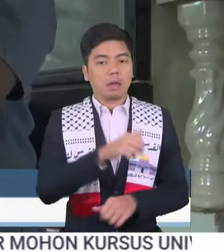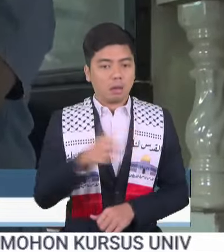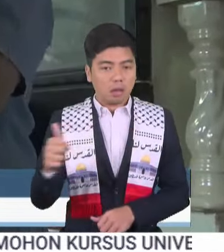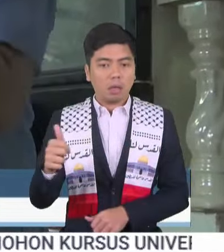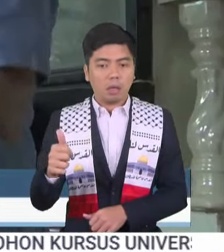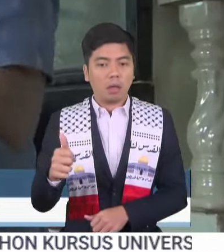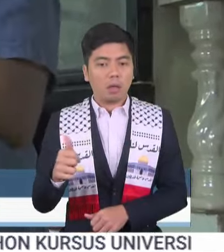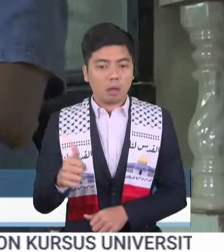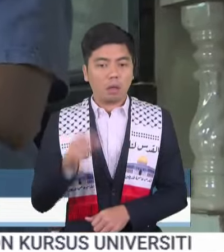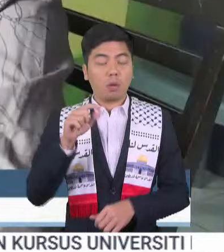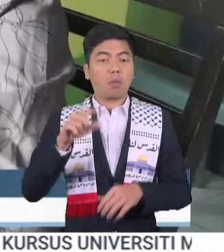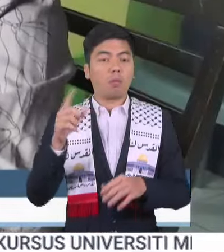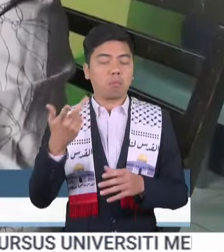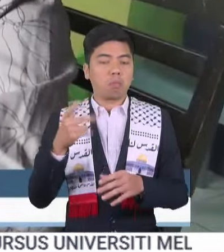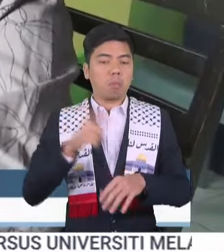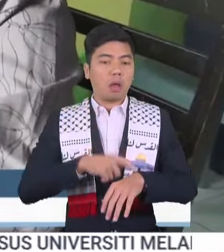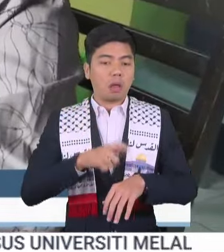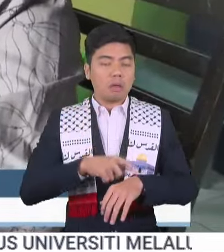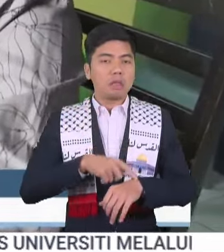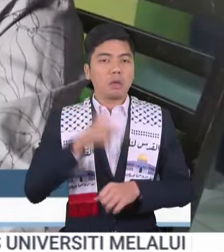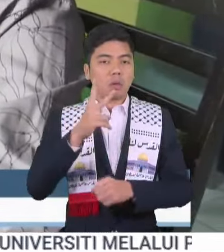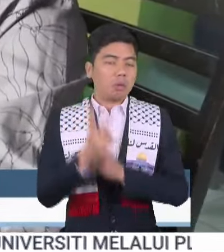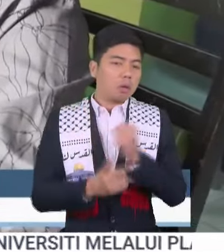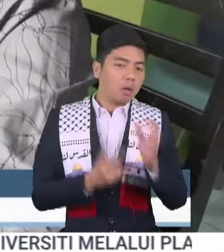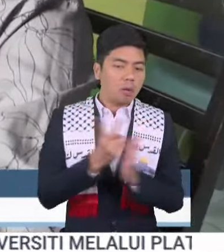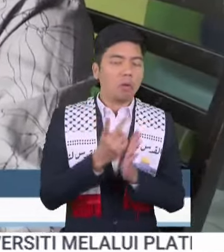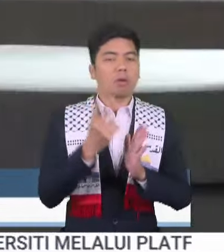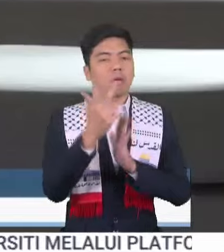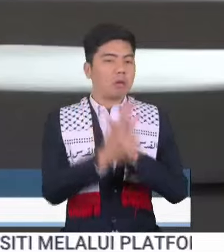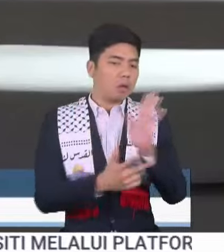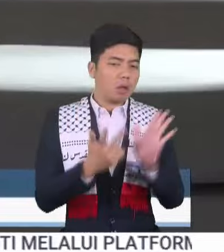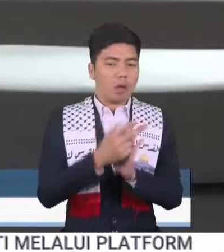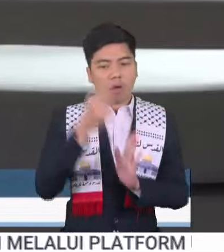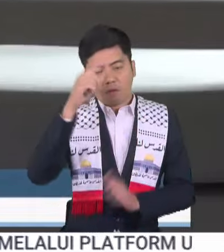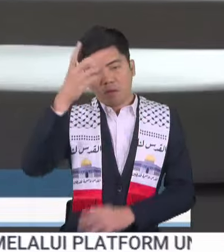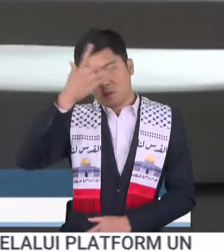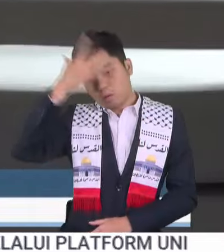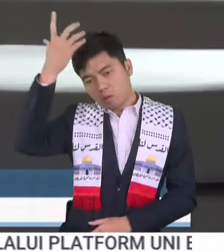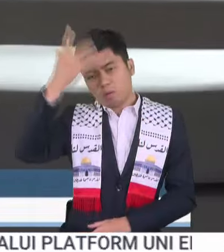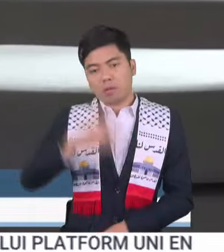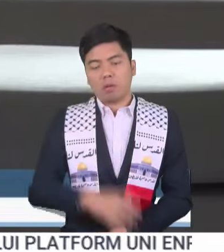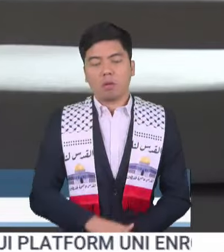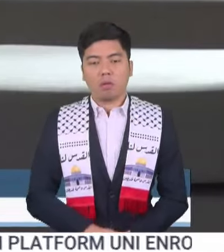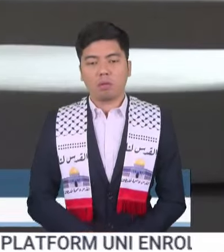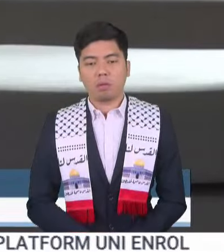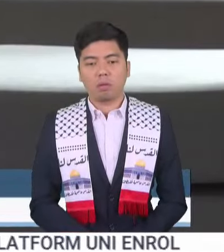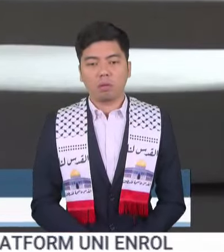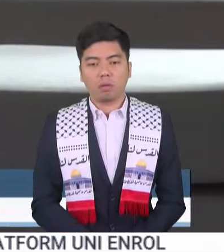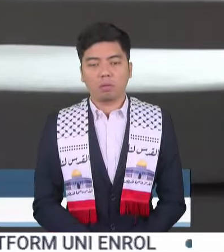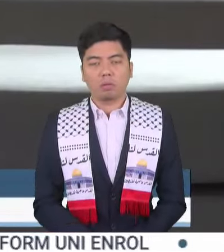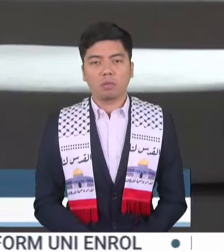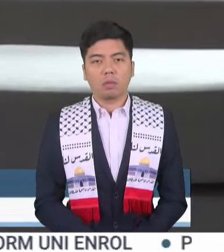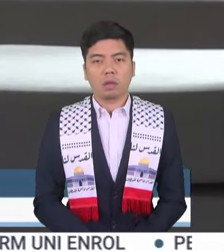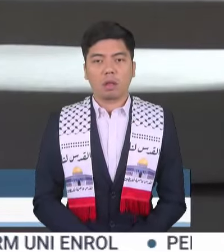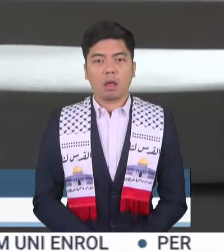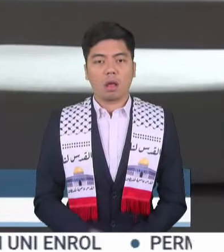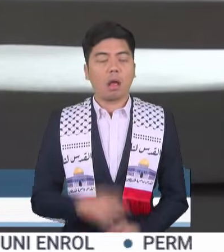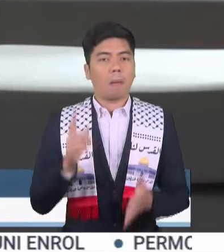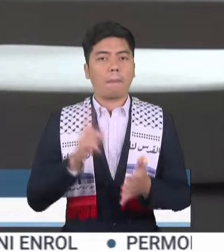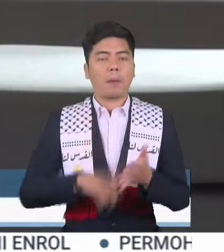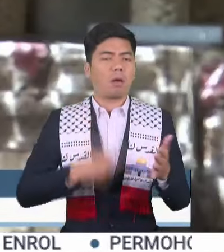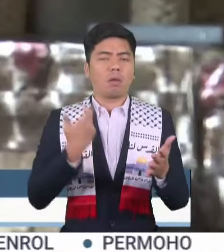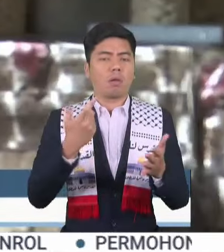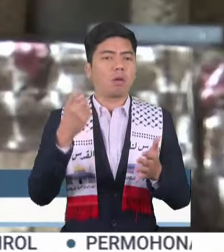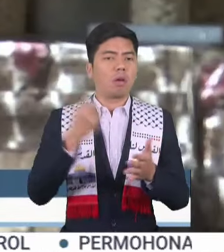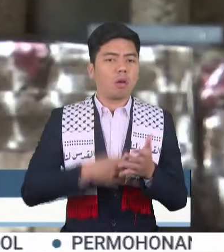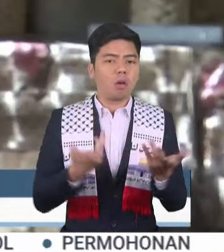masa 2-3 jam bagi satu-satu songkok. Bang, apakah kos pembikinan satu songkok itu? Adakah dia berasakan besarnya